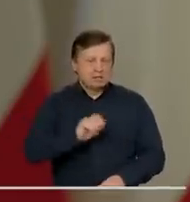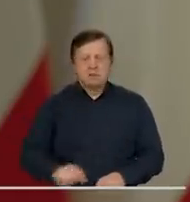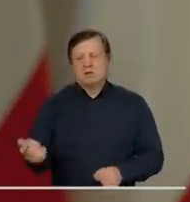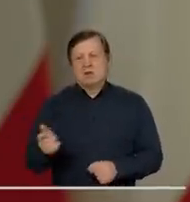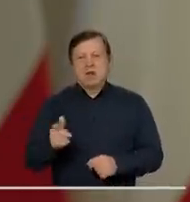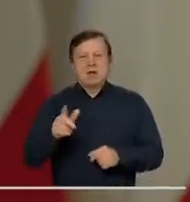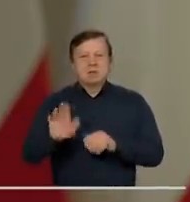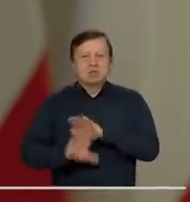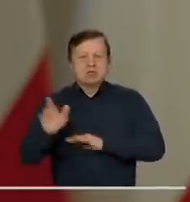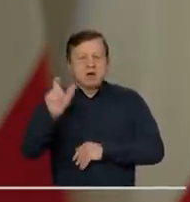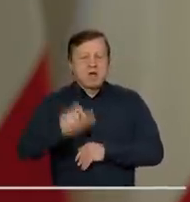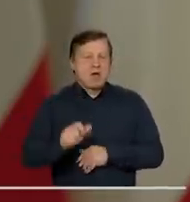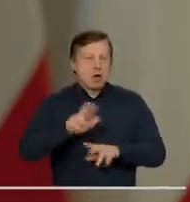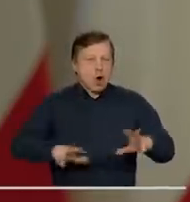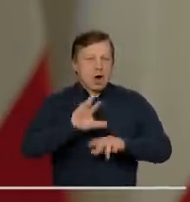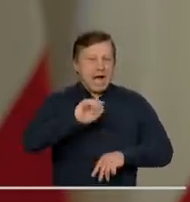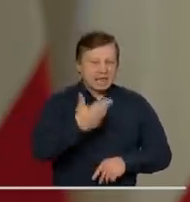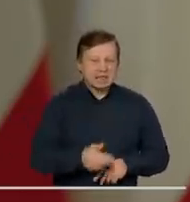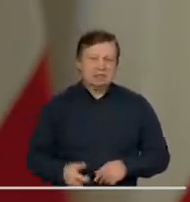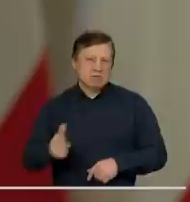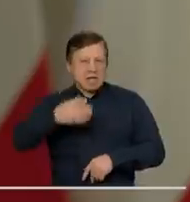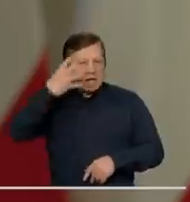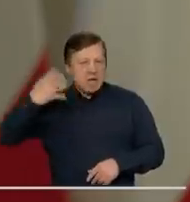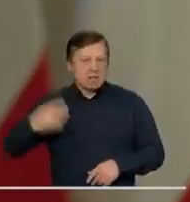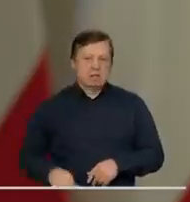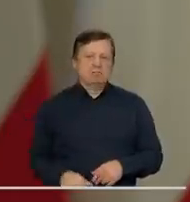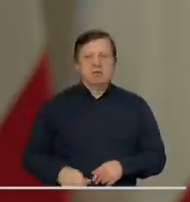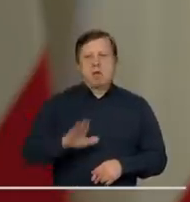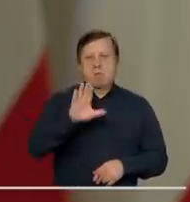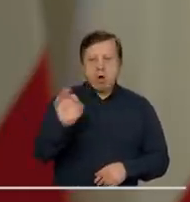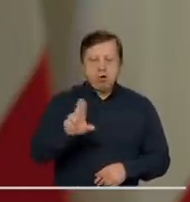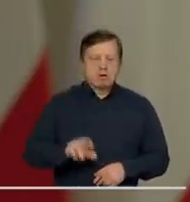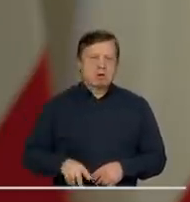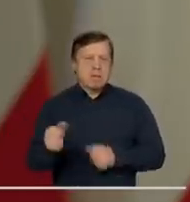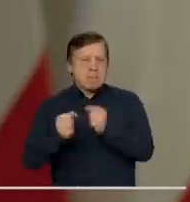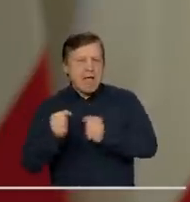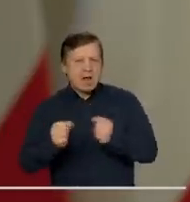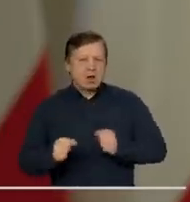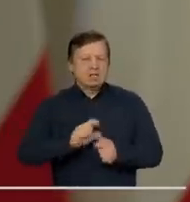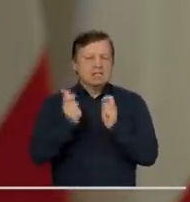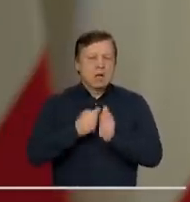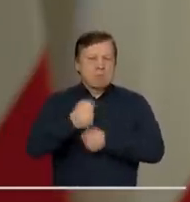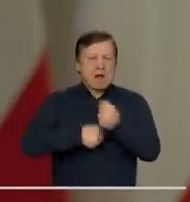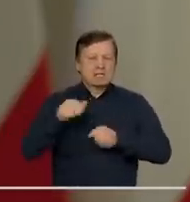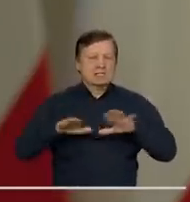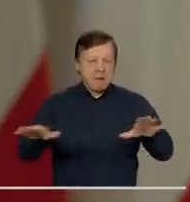rodzin katyńskich, generałowie, funkcjonariusze Biura Ochrony Rządu, piloci i cała załoga